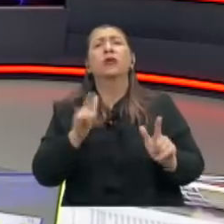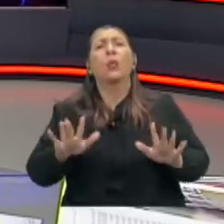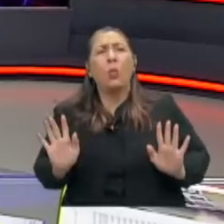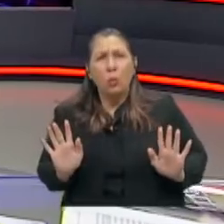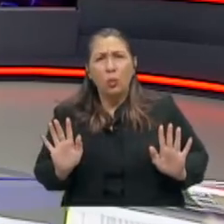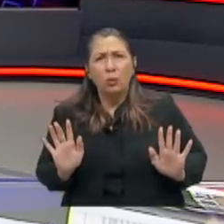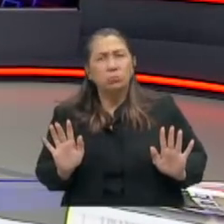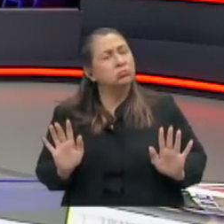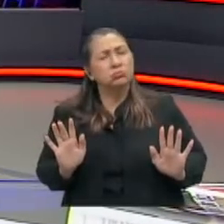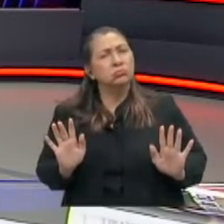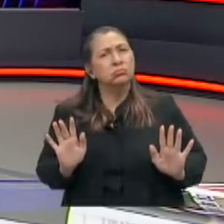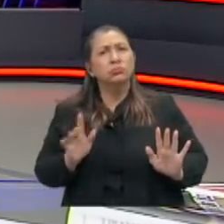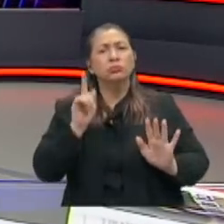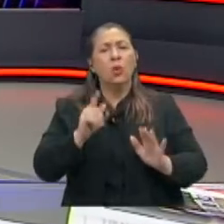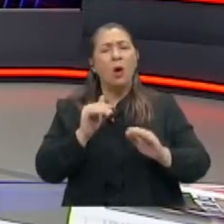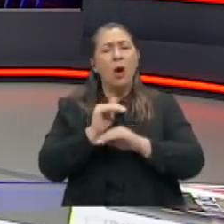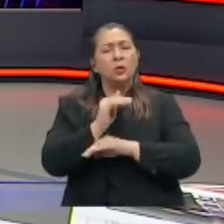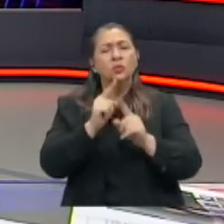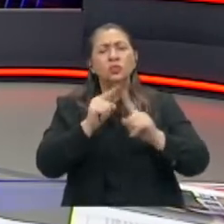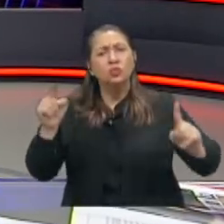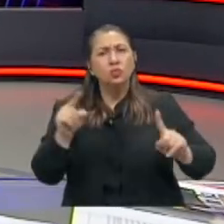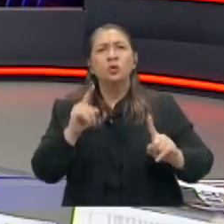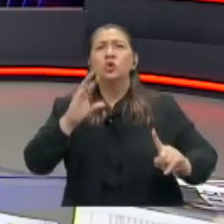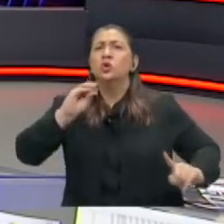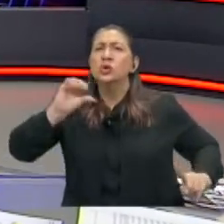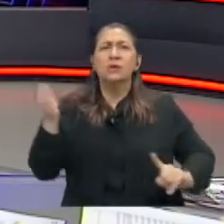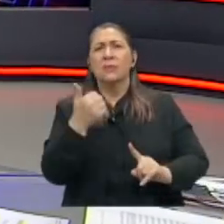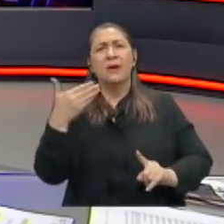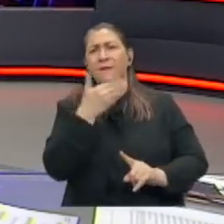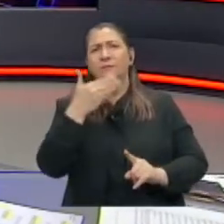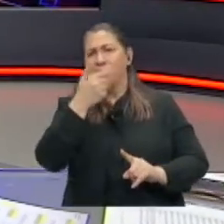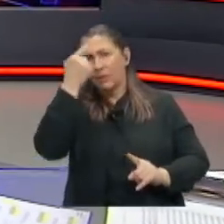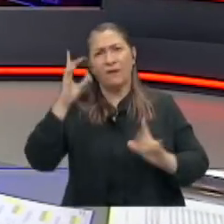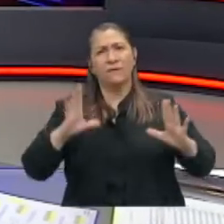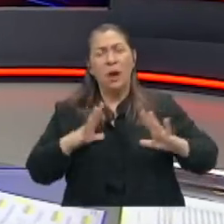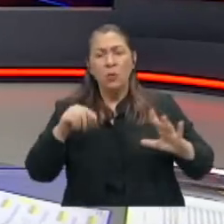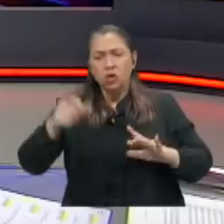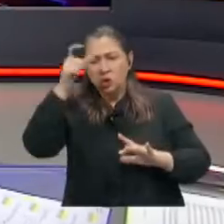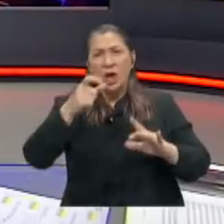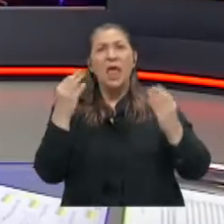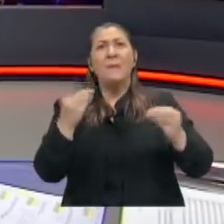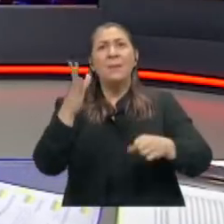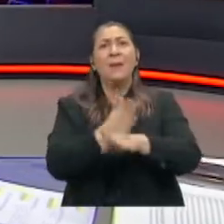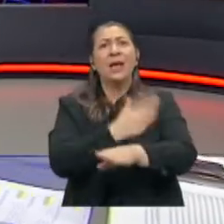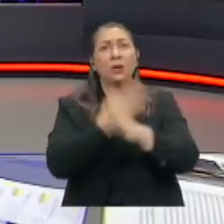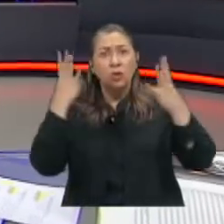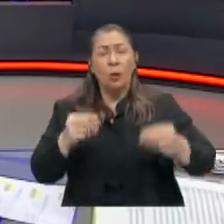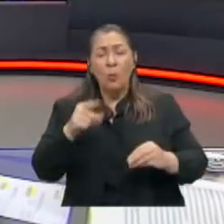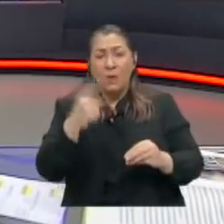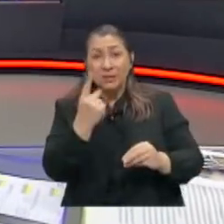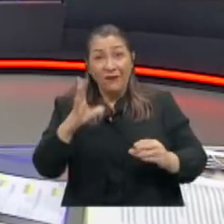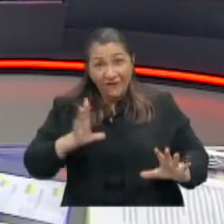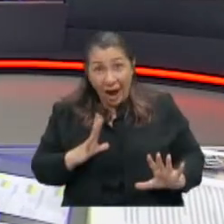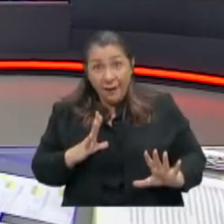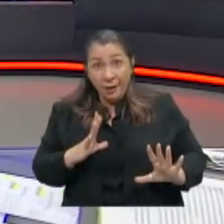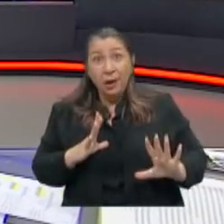gerek yok. Bu hayat uzun ve olağanüstü imkanlarla dolu. bu ülke kesinlikle iyi bir ülke olacak. Böyle bir potansiyeli